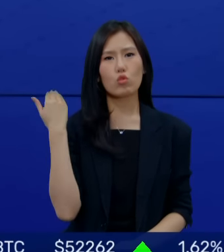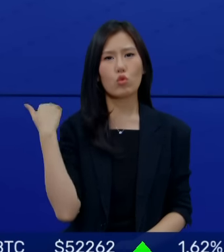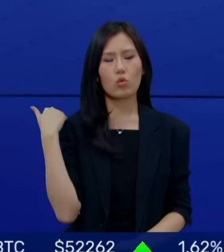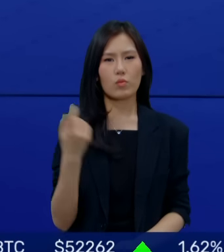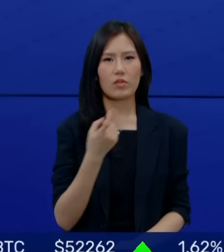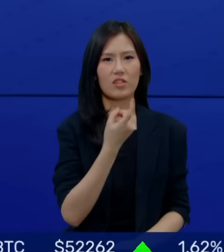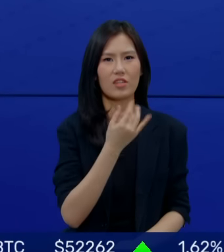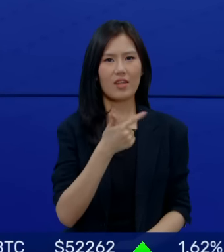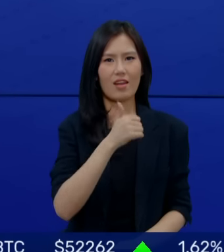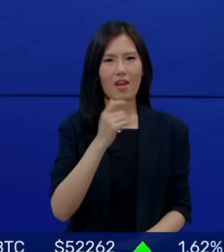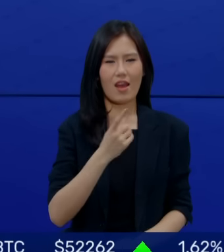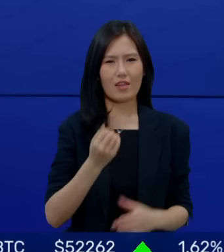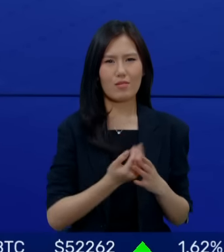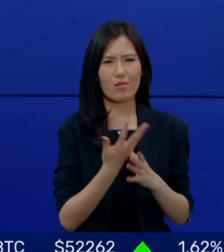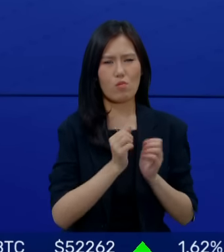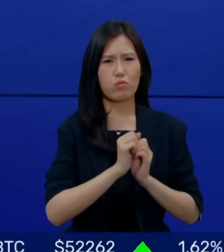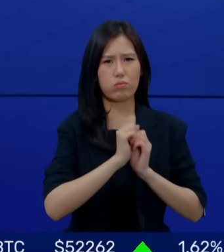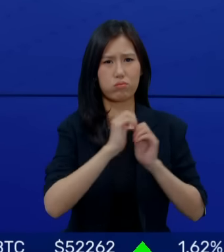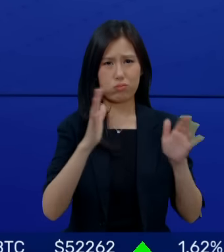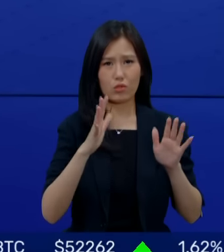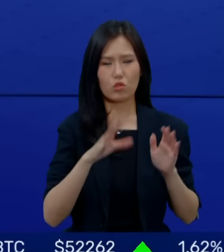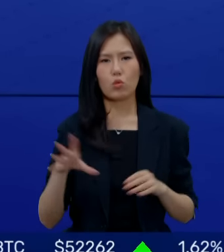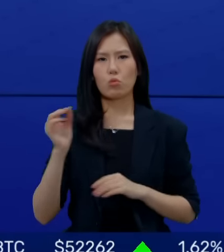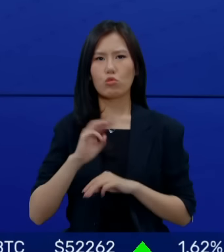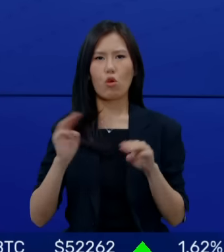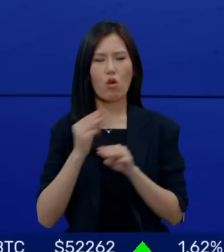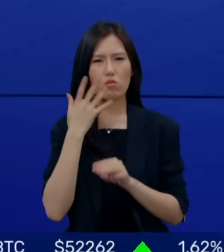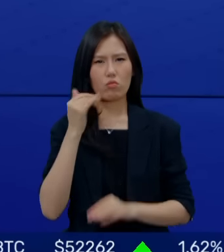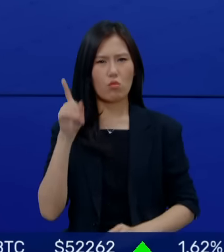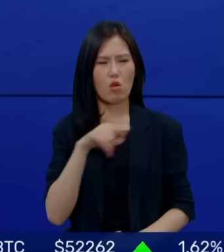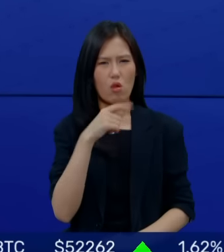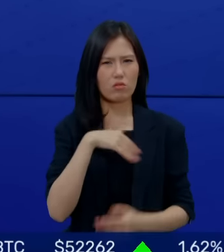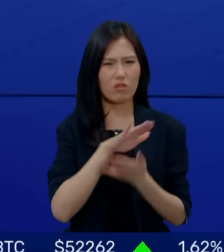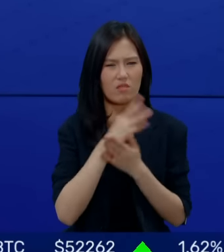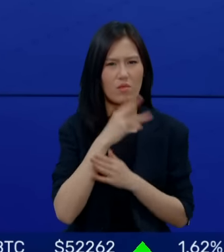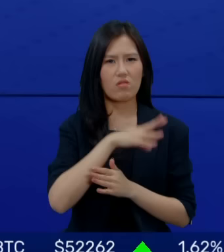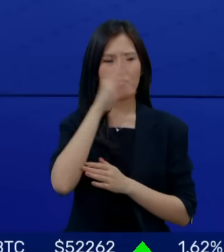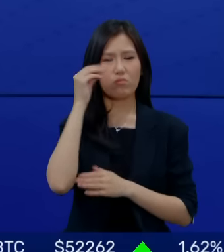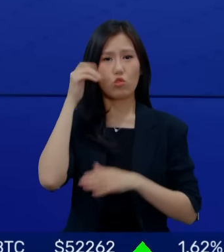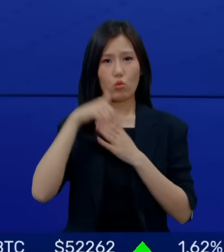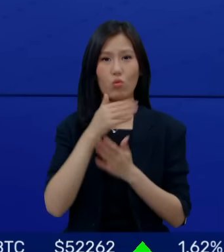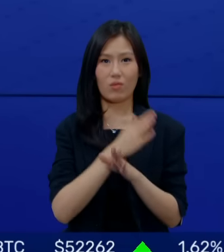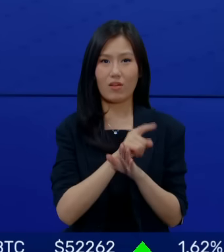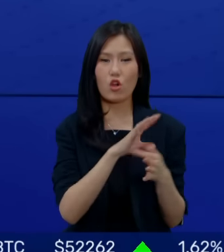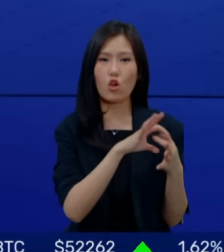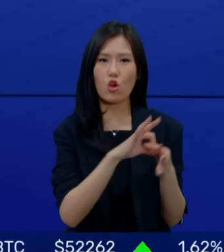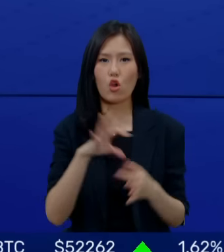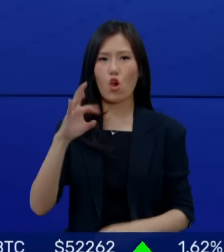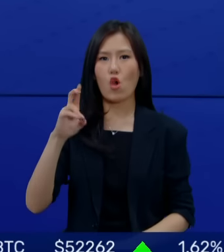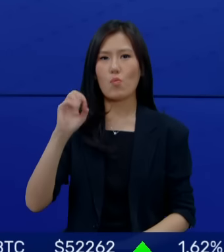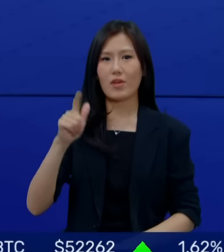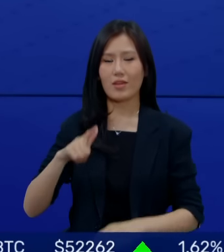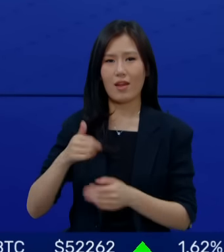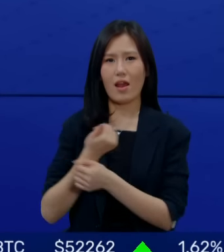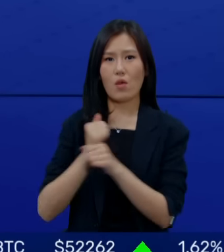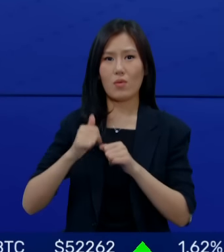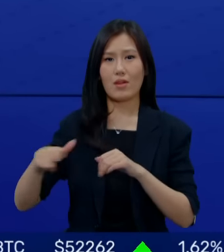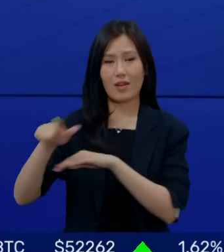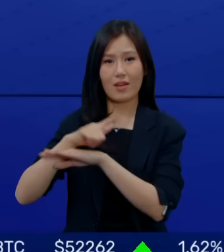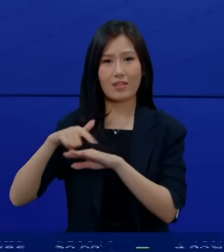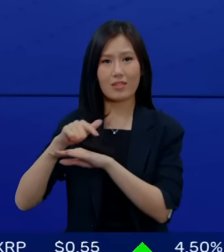хийн аюулгүй ажиллагааг үл тоож болдгоо гэдгийг бидэнд сануулсан. Үүнтэй холбоотойгоор онцгой байдлын ерөнхий газраас шингэрүүлсэн хийг үйл